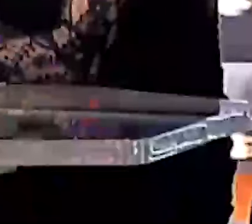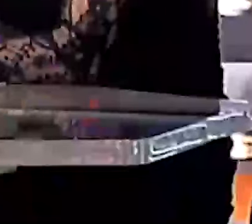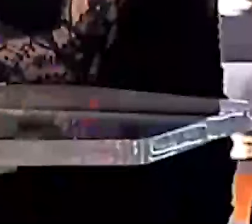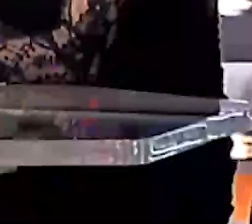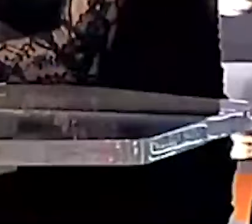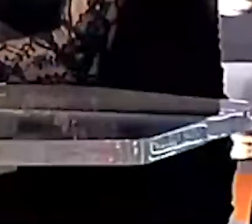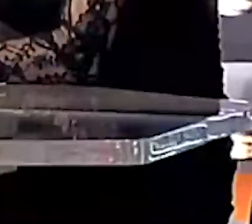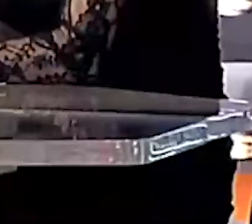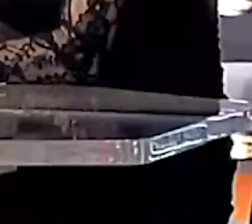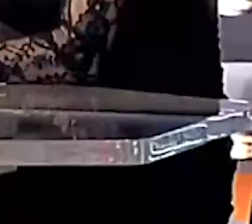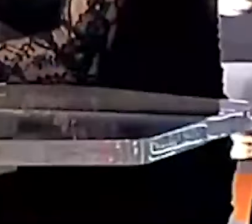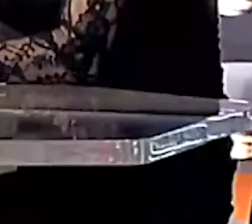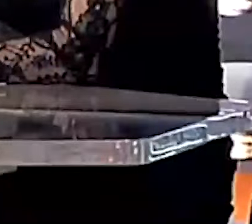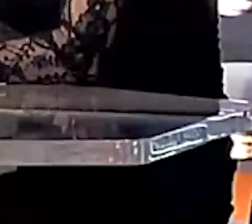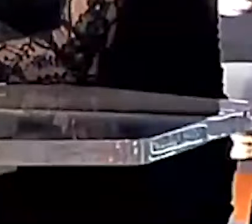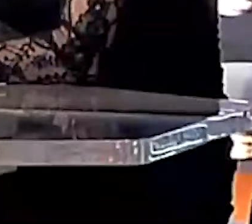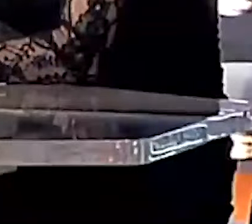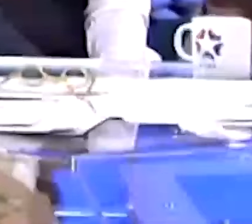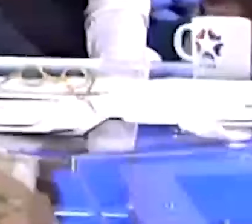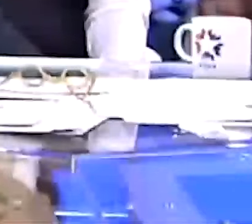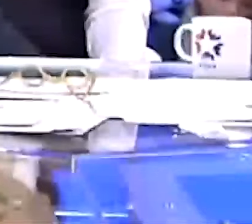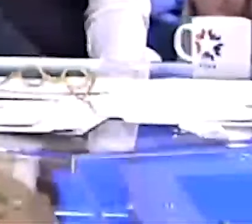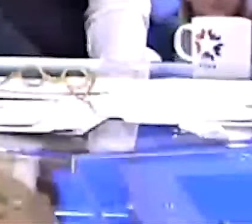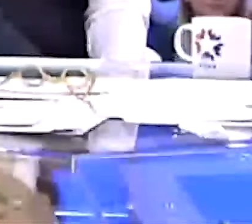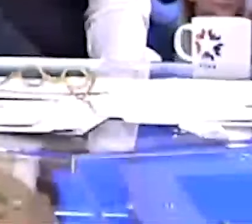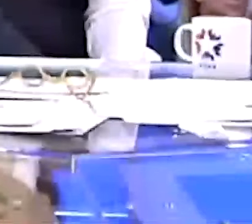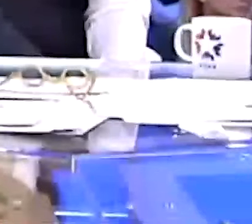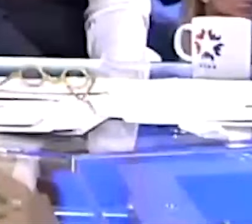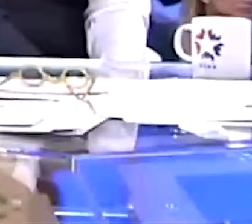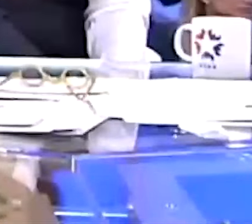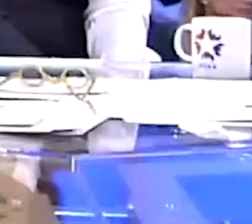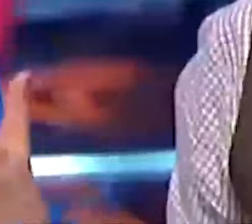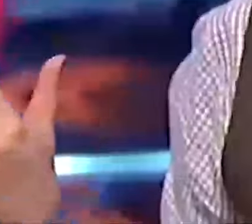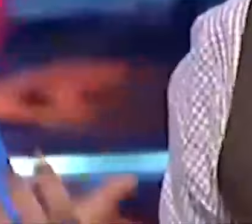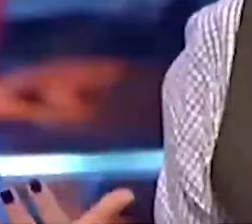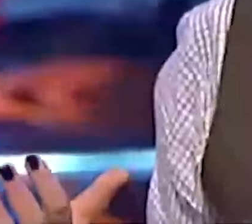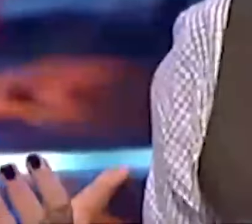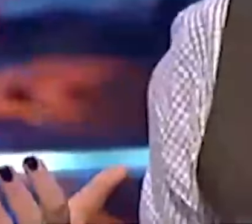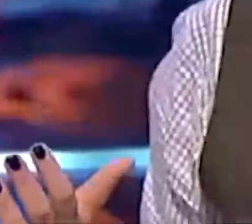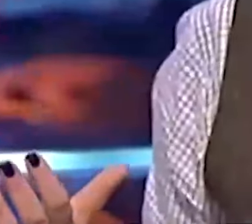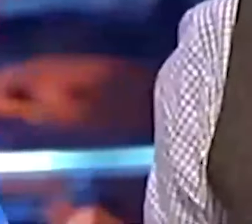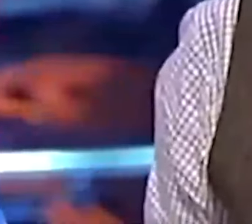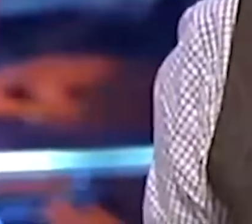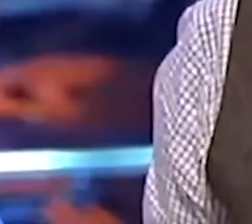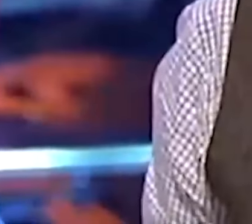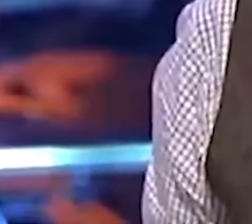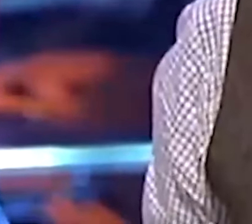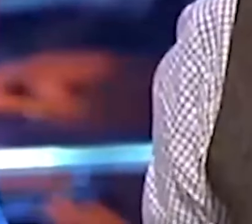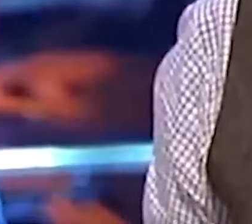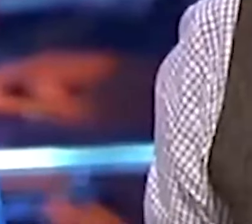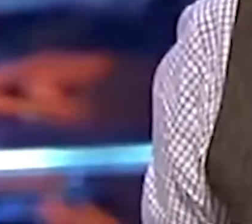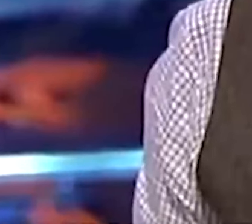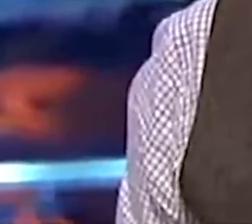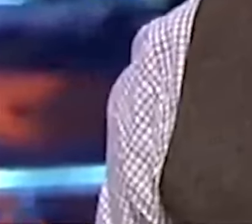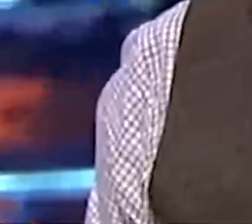gözlerimi alamıyorum. Nesi var kadının? Ay çıplak alamıyorum. Mı? Yok. Daha. Hani eksiği şey fazlası